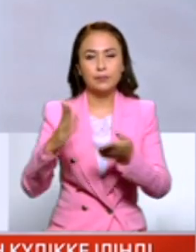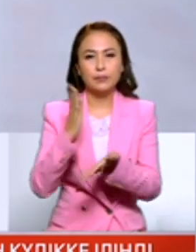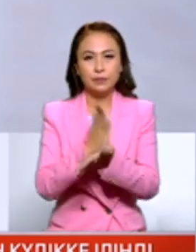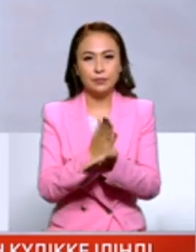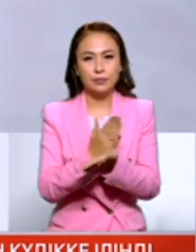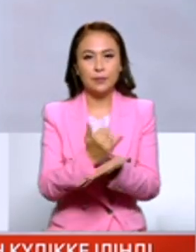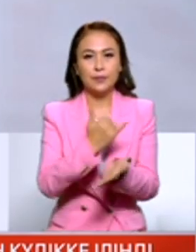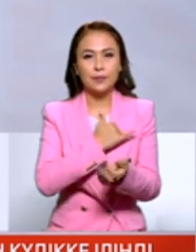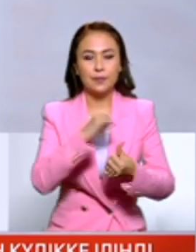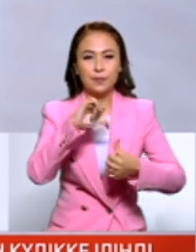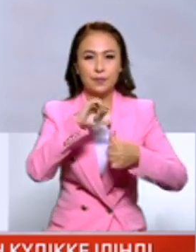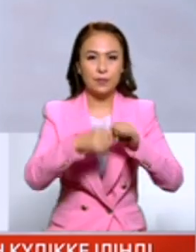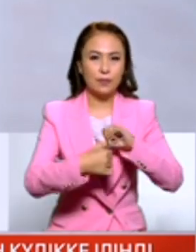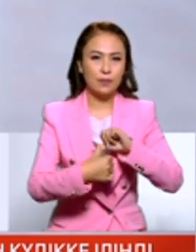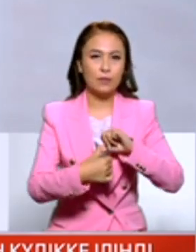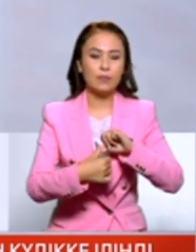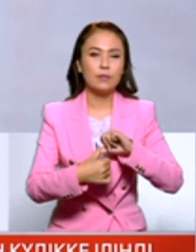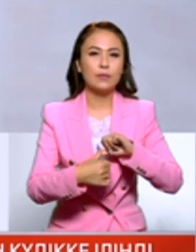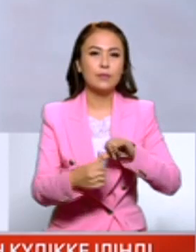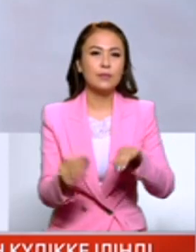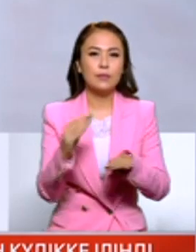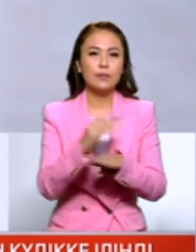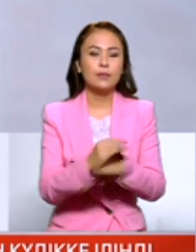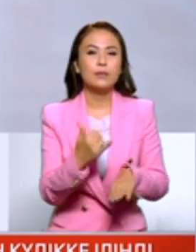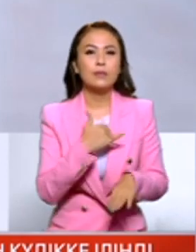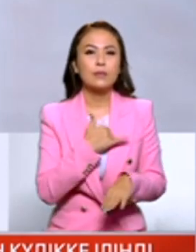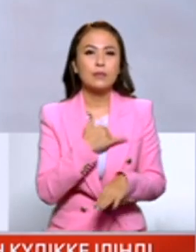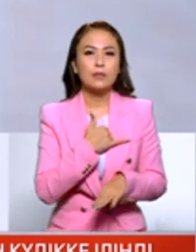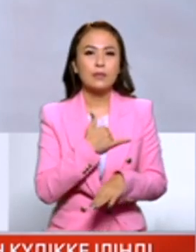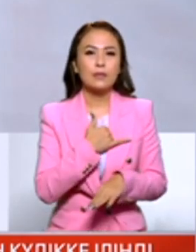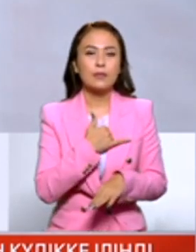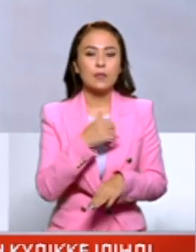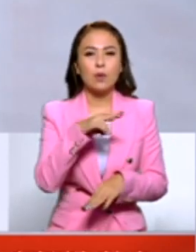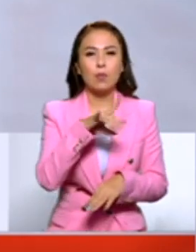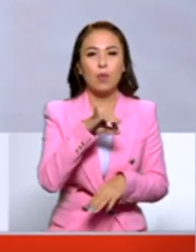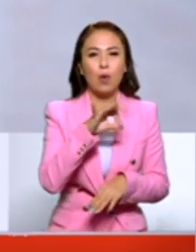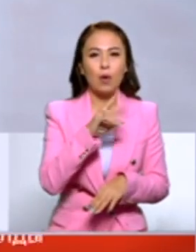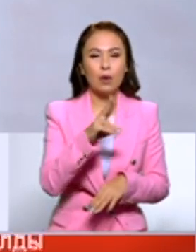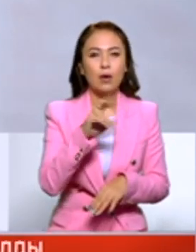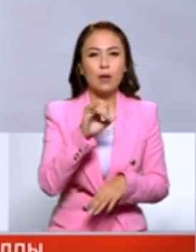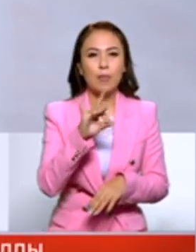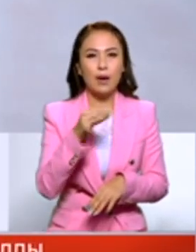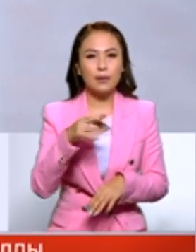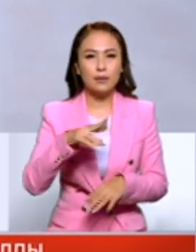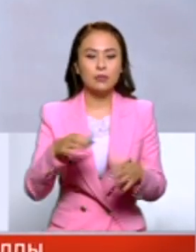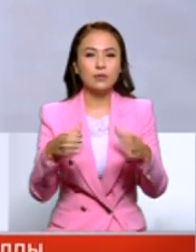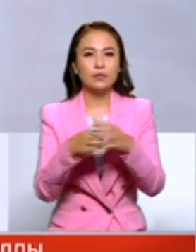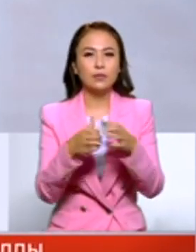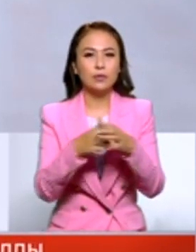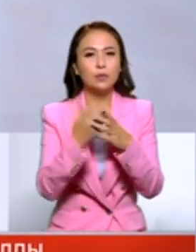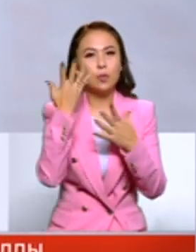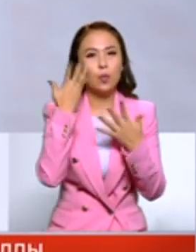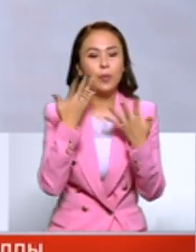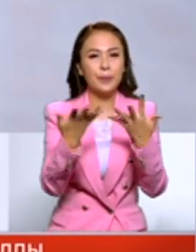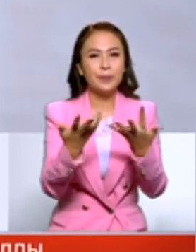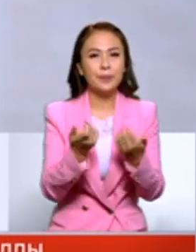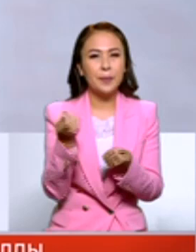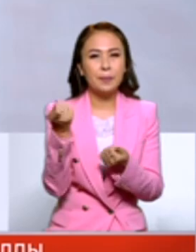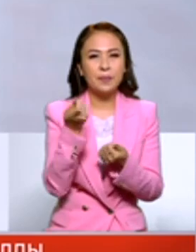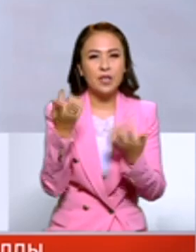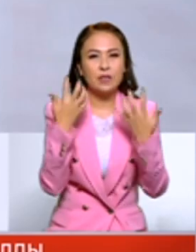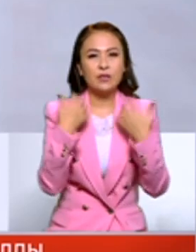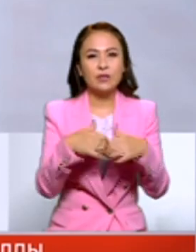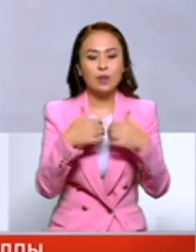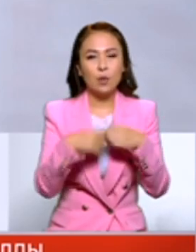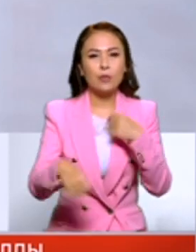Ал біздің тұрақтандыру қорынан және де біз мынау продкорпорация дейміз, азық-түлік кемшілік корпорациясынан келген бидай есебінен